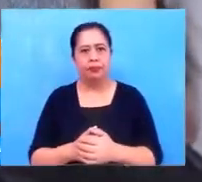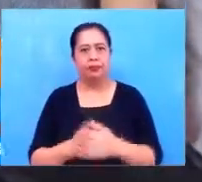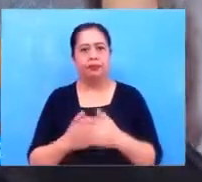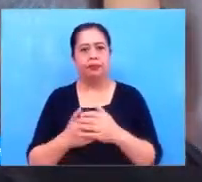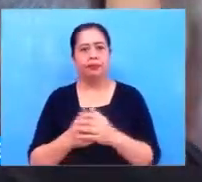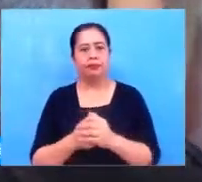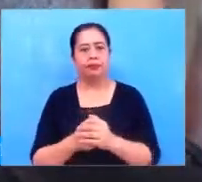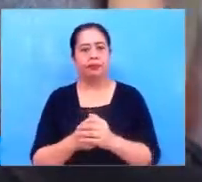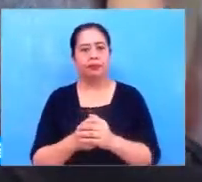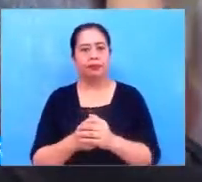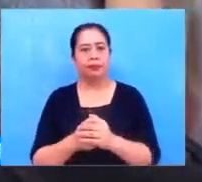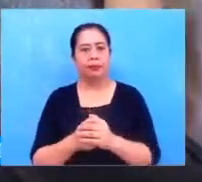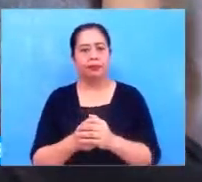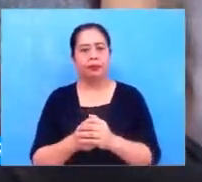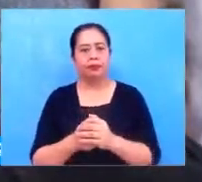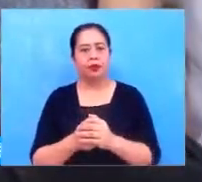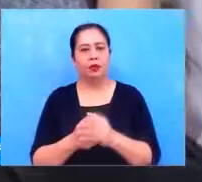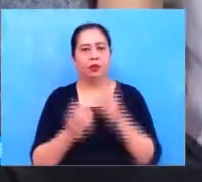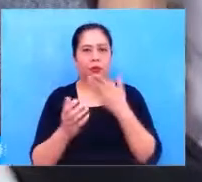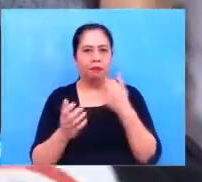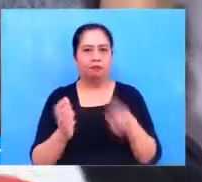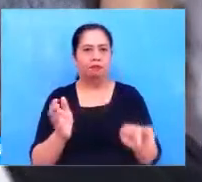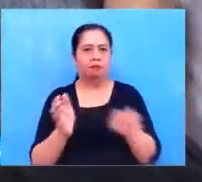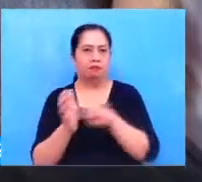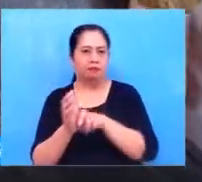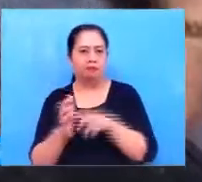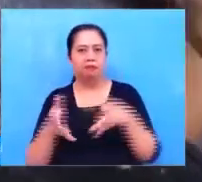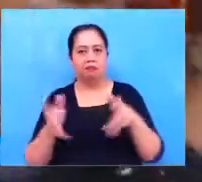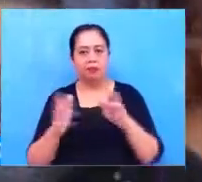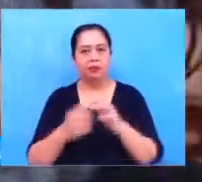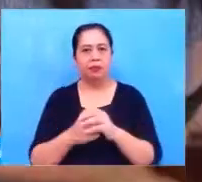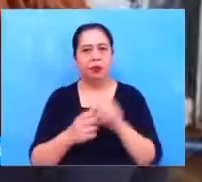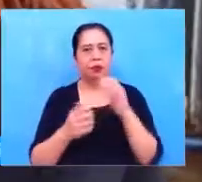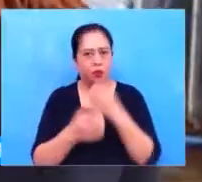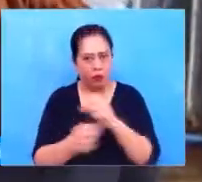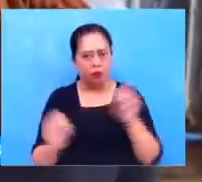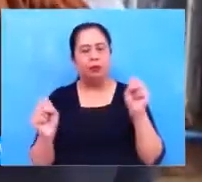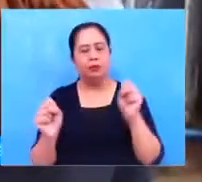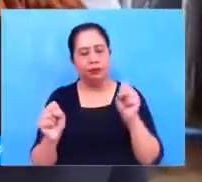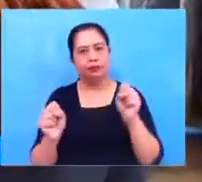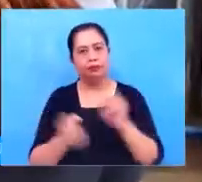ka magduha-duha pagsakay. Ay para safe. Safety.